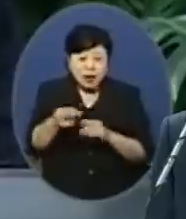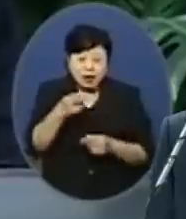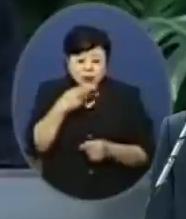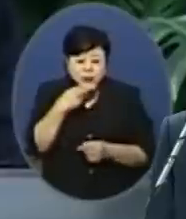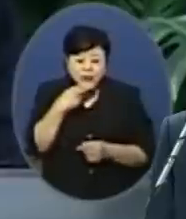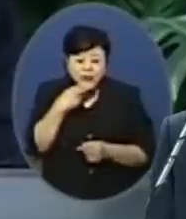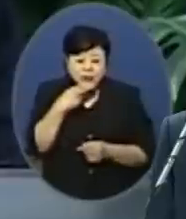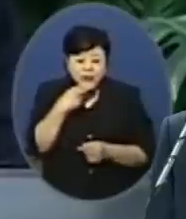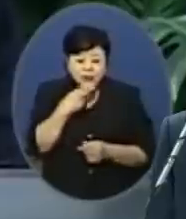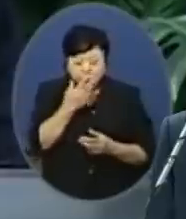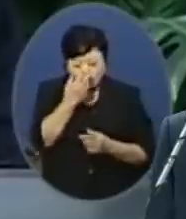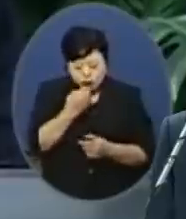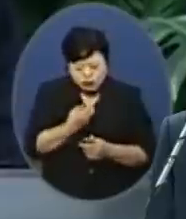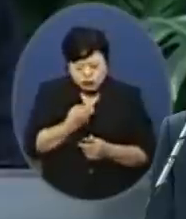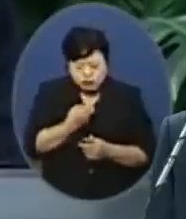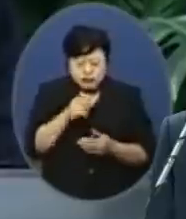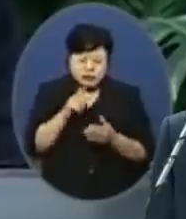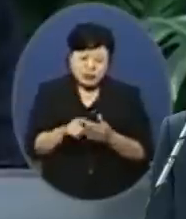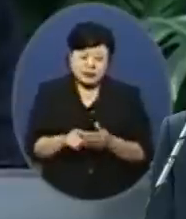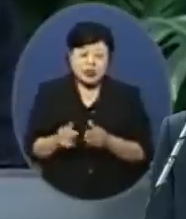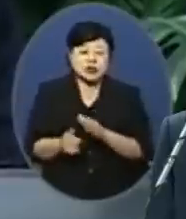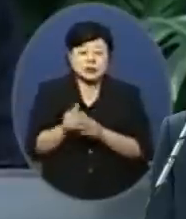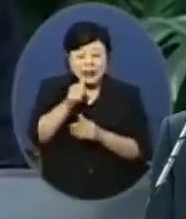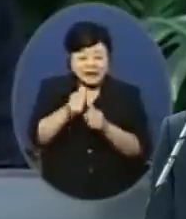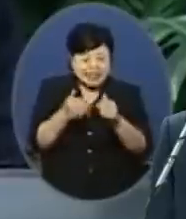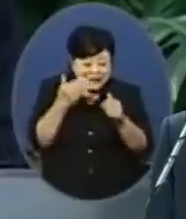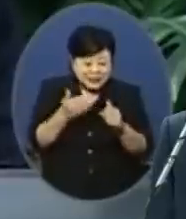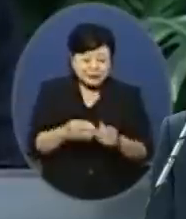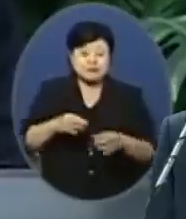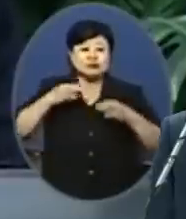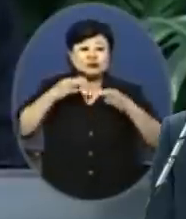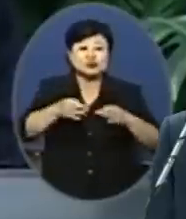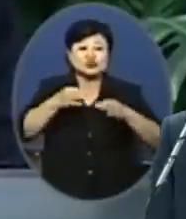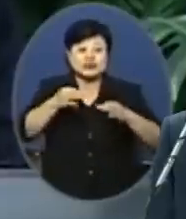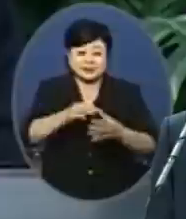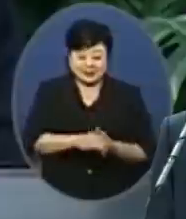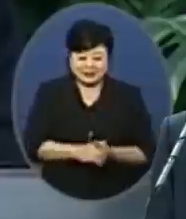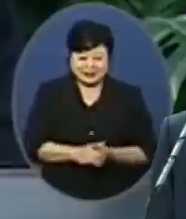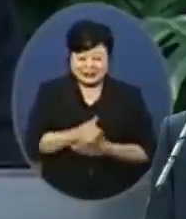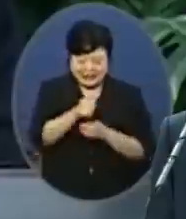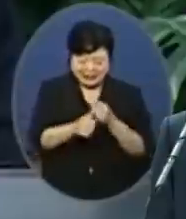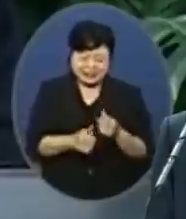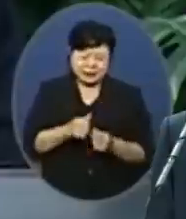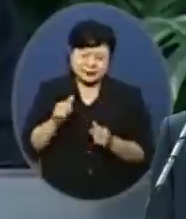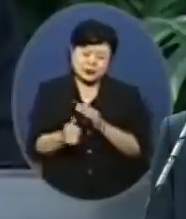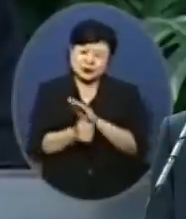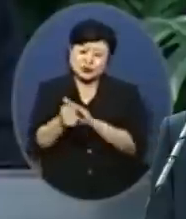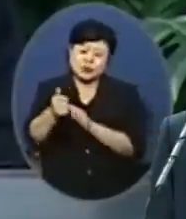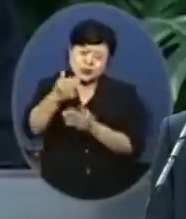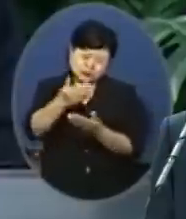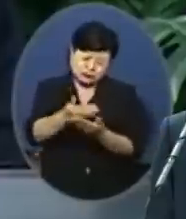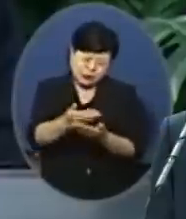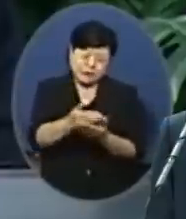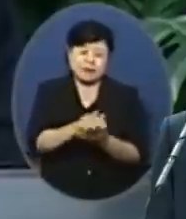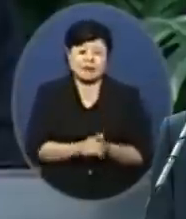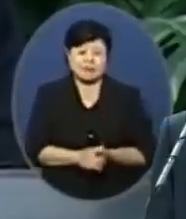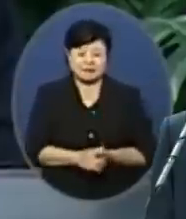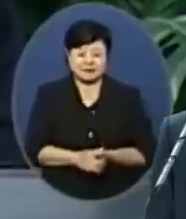없이 우울하면 소망의 하나님을 부르짖어야 되는 것입니다. 하나님 내게 소망을 주시옵소서.